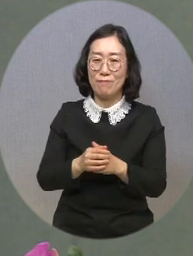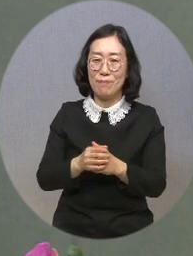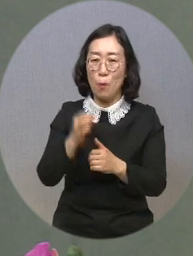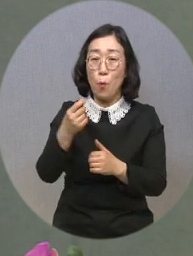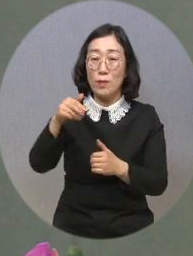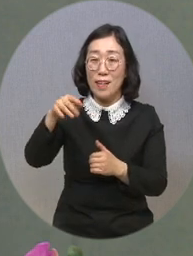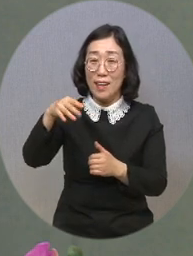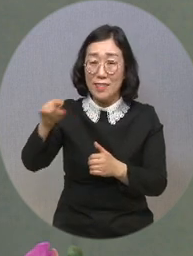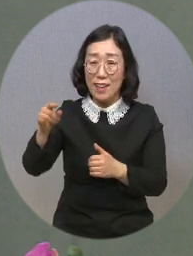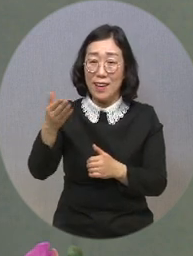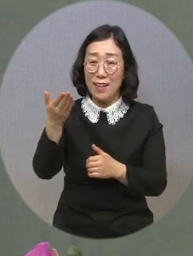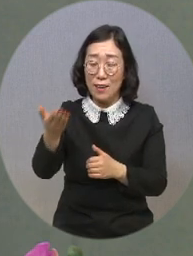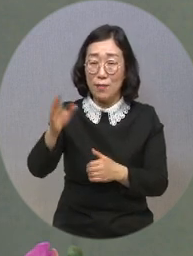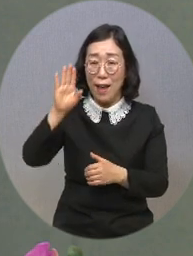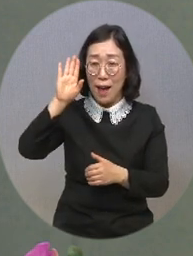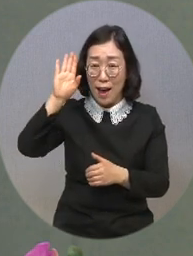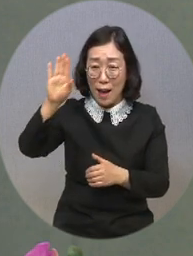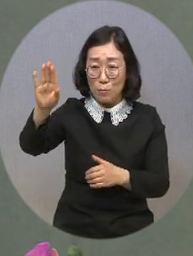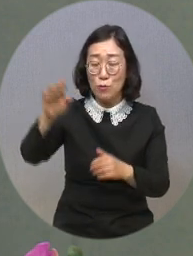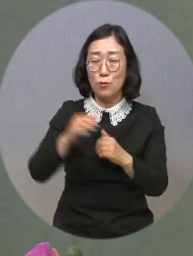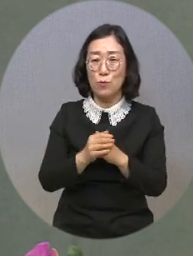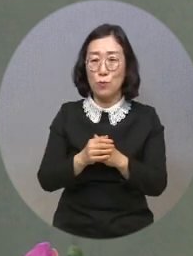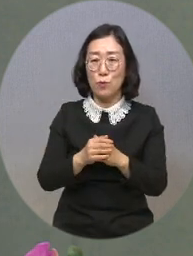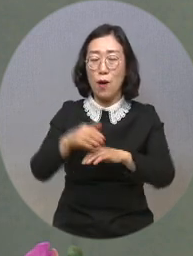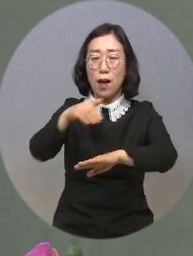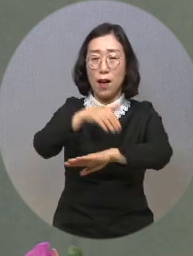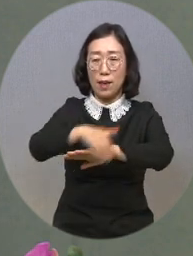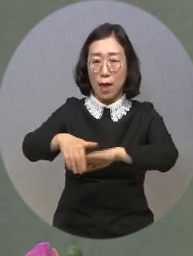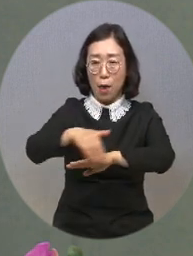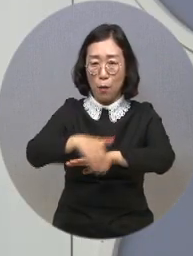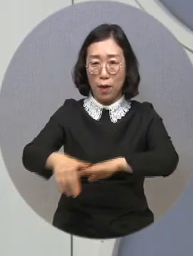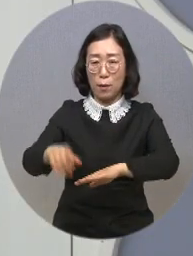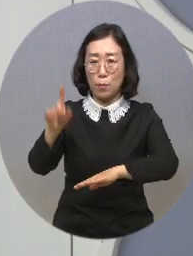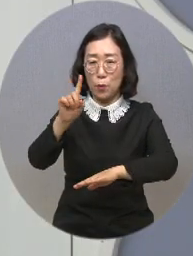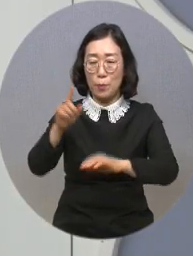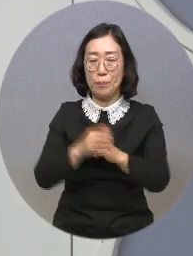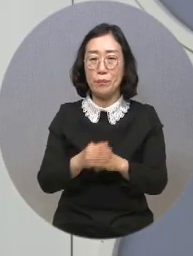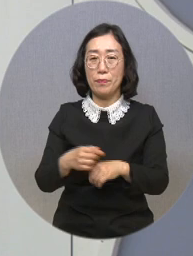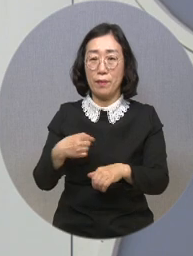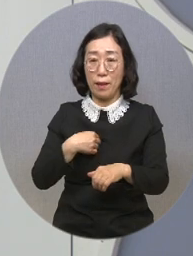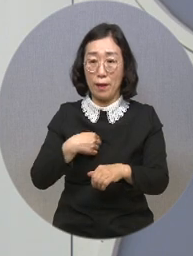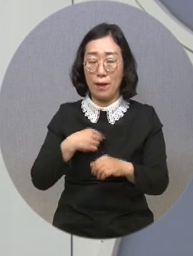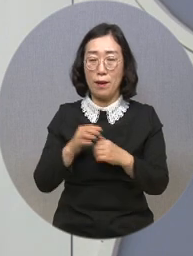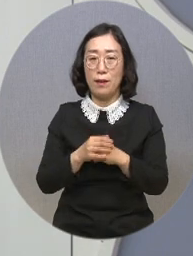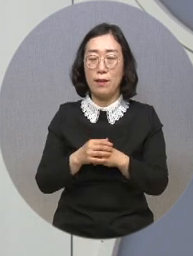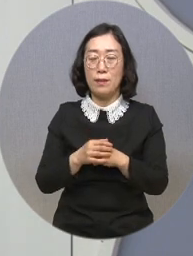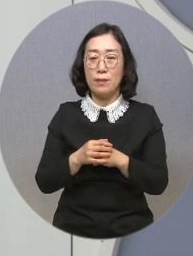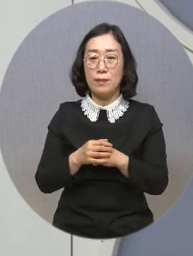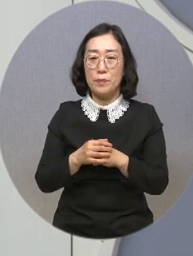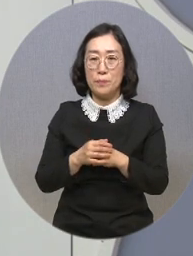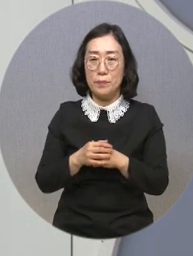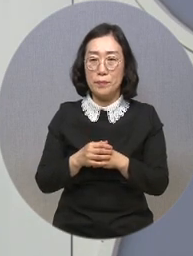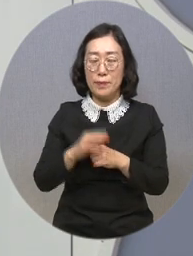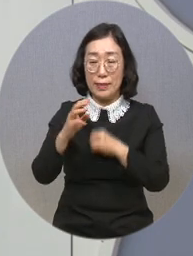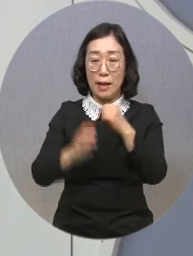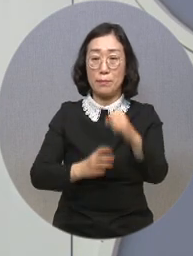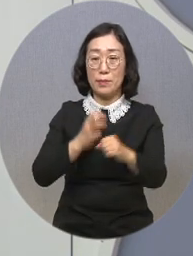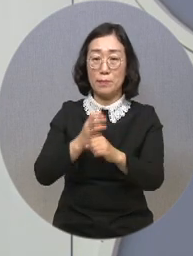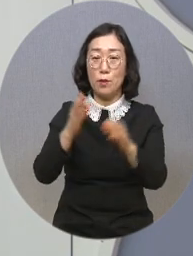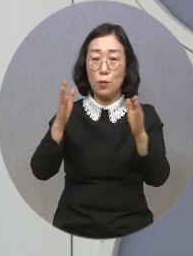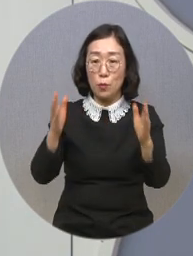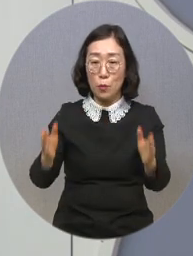오재세 의원께서는 앞으로의 계획을 좀 말씀해 주시죠. 네. 제가 30년